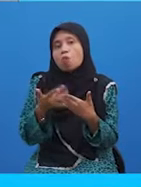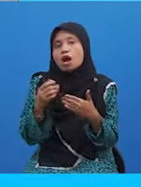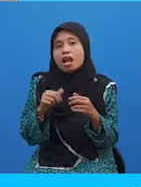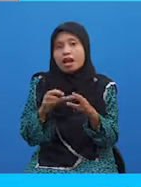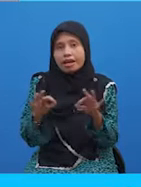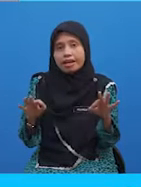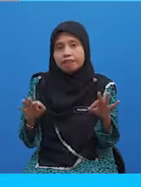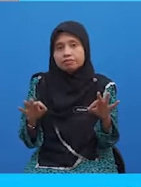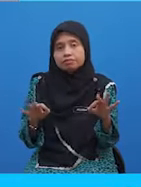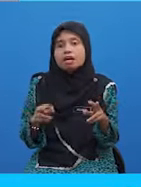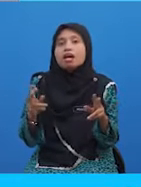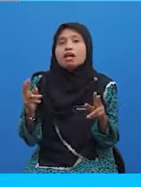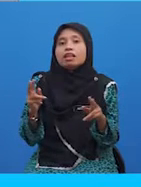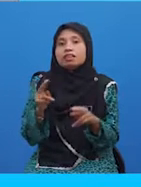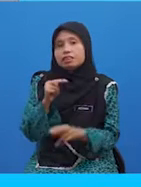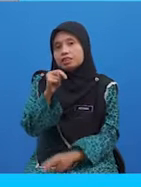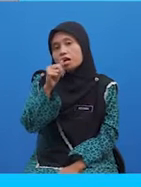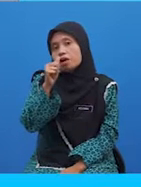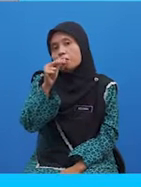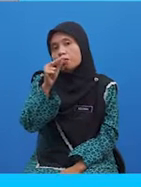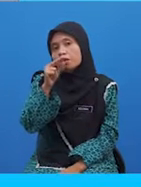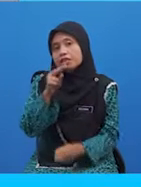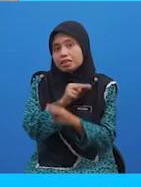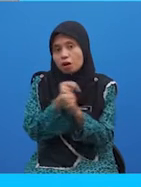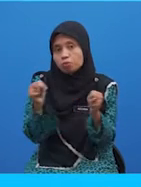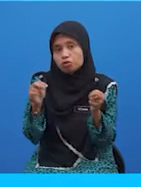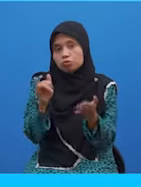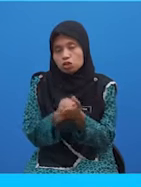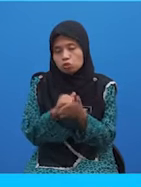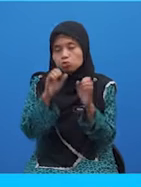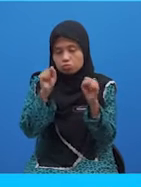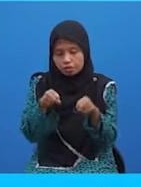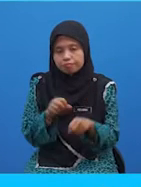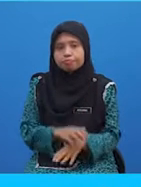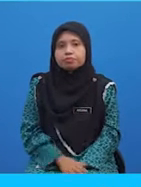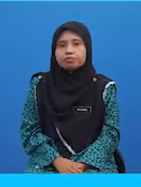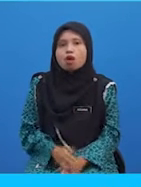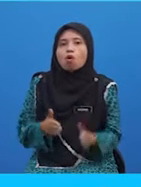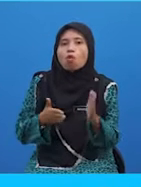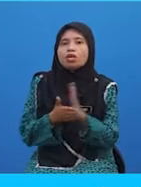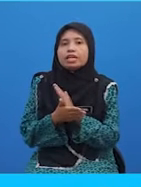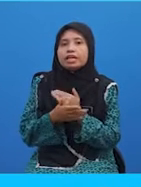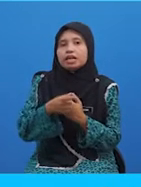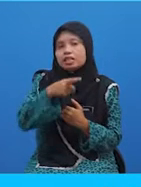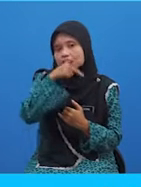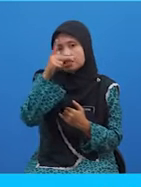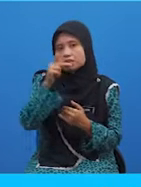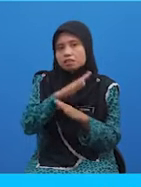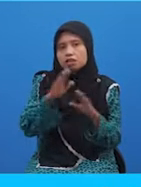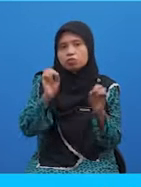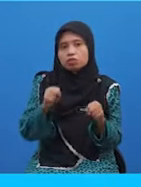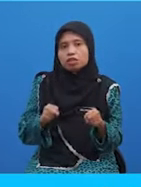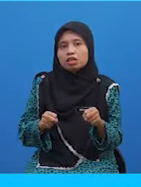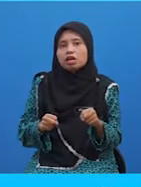ialah namun begitu atau namun demikian. Contoh lain, oleh kerana tidak boleh